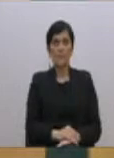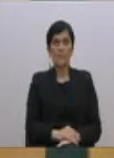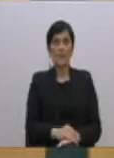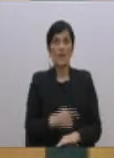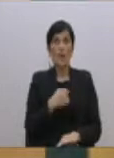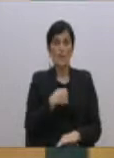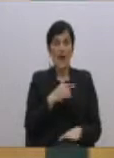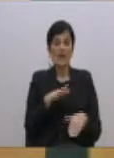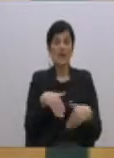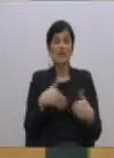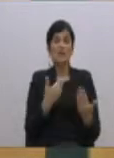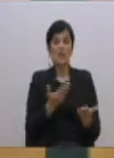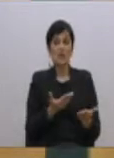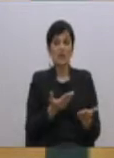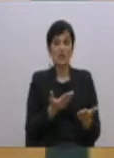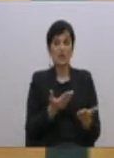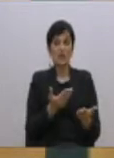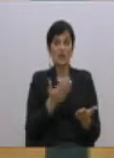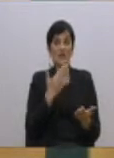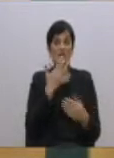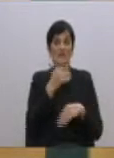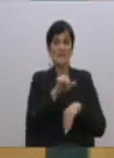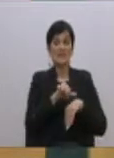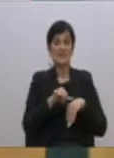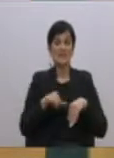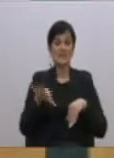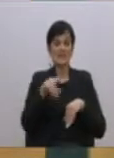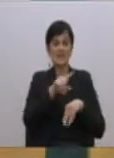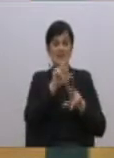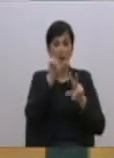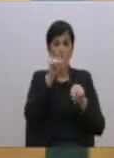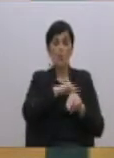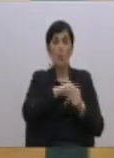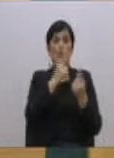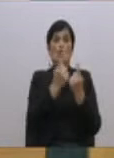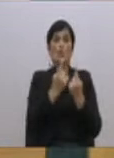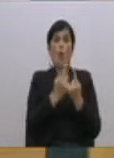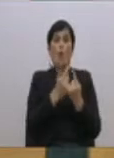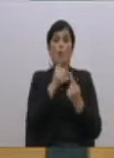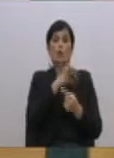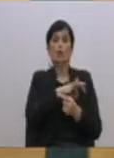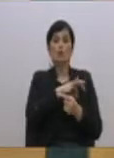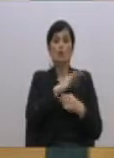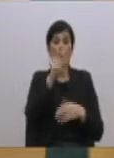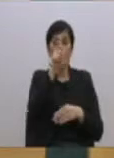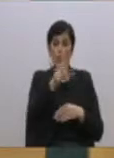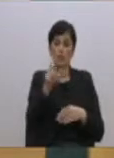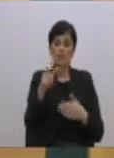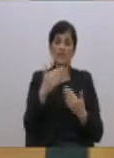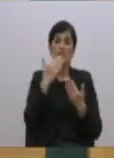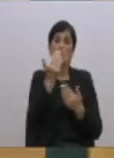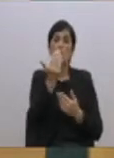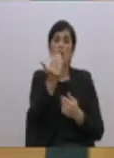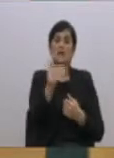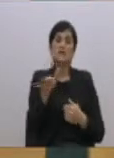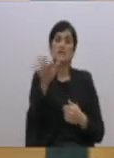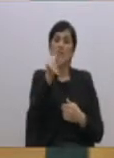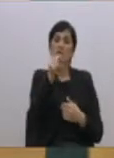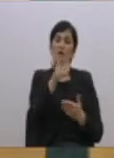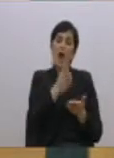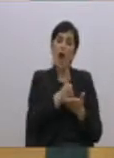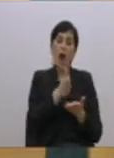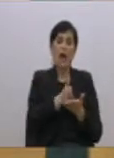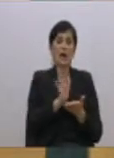მე გირჩევთ რომ საზღვარგარეთ როდესაც იქნებით კოლეგებს კითხეთ თუ შეხვდებით იურიდიული პროფესიის წარმომადგენლებს ნებში არის თუ არა